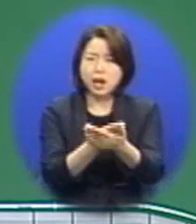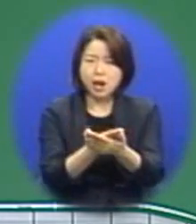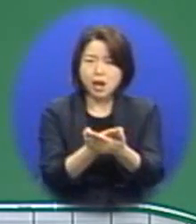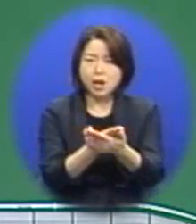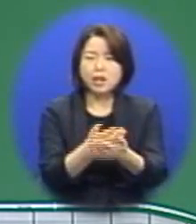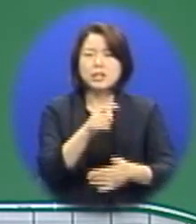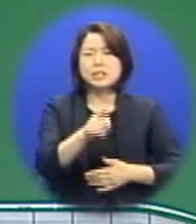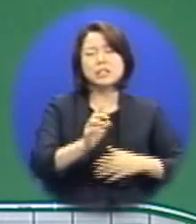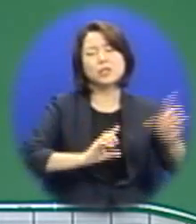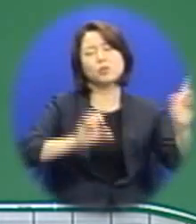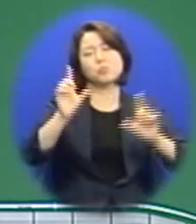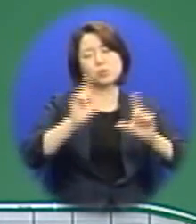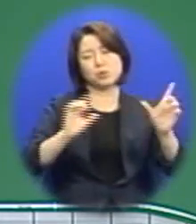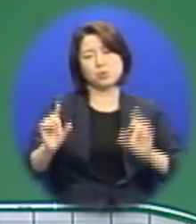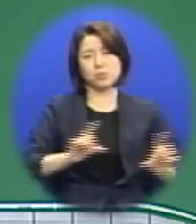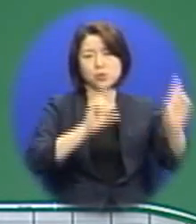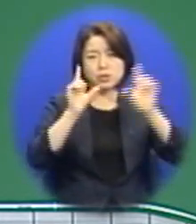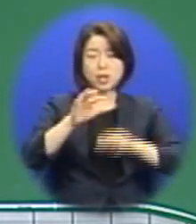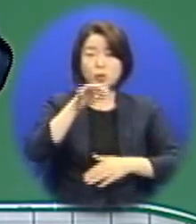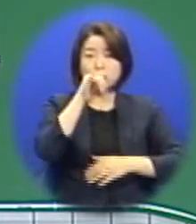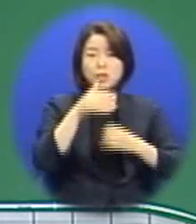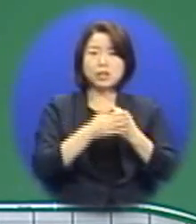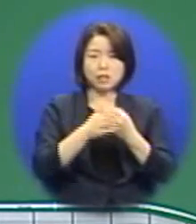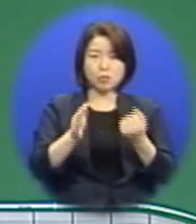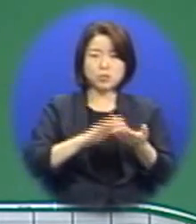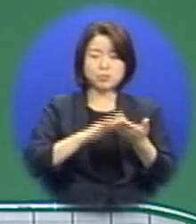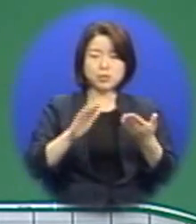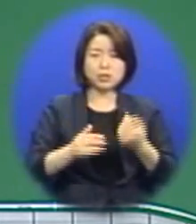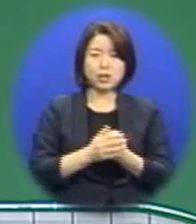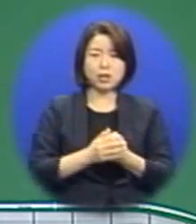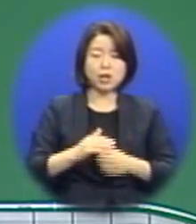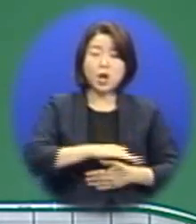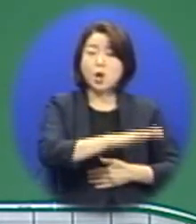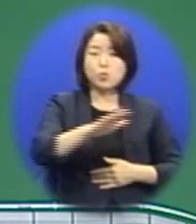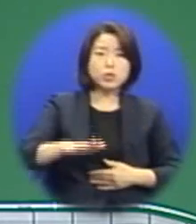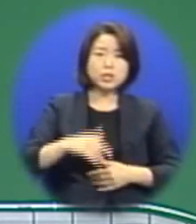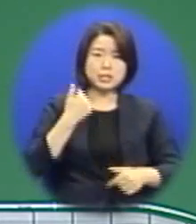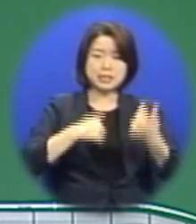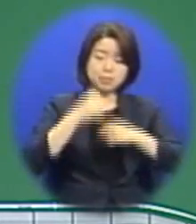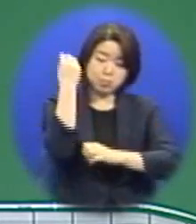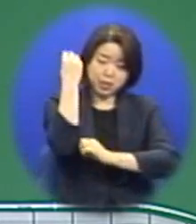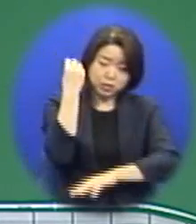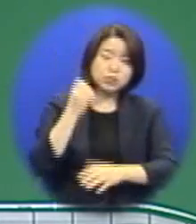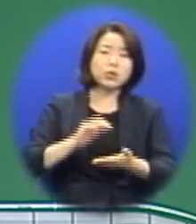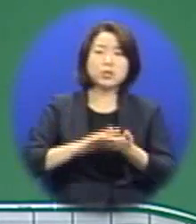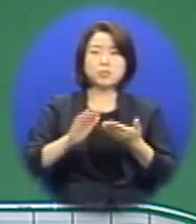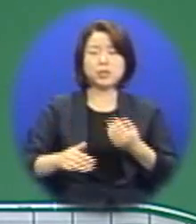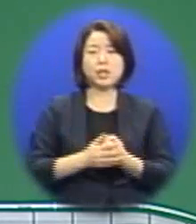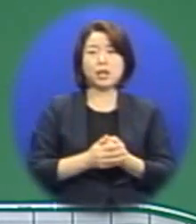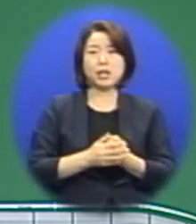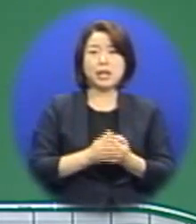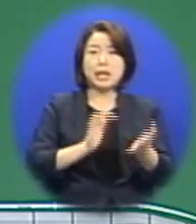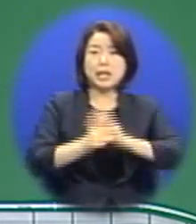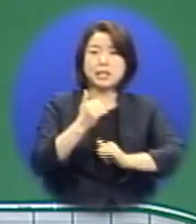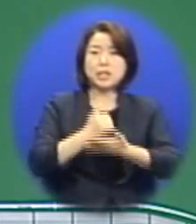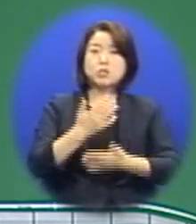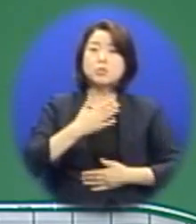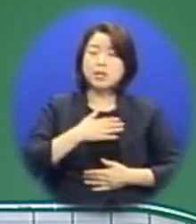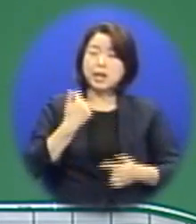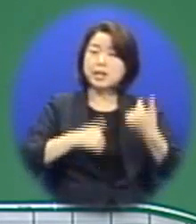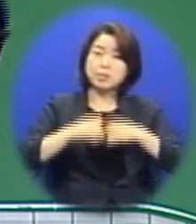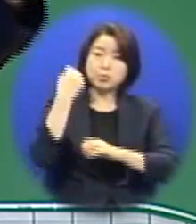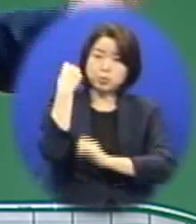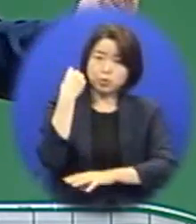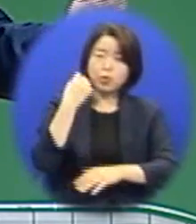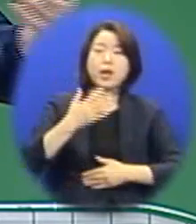이런 꼴로 살고 있기 때문이에요. 우리는요, 기쁨의 근원이에요. 예수님이 나의 기쁨의 근원이시고